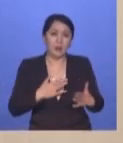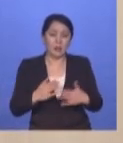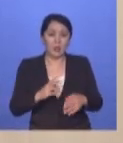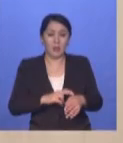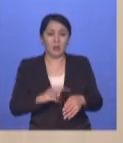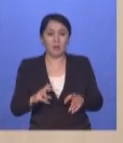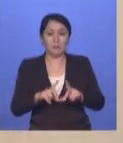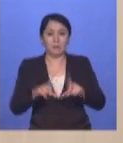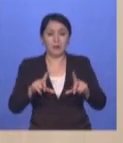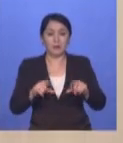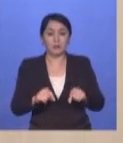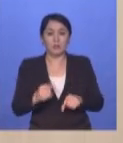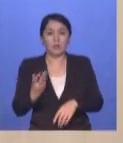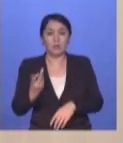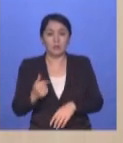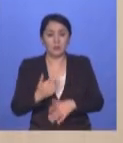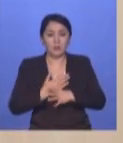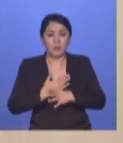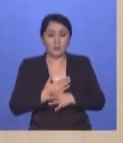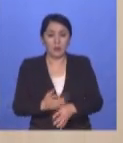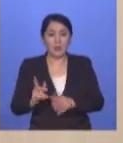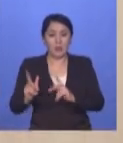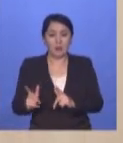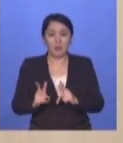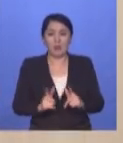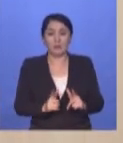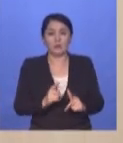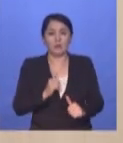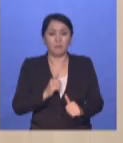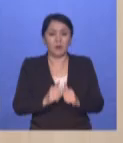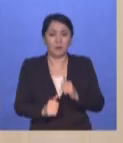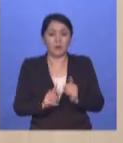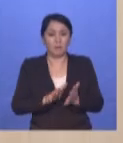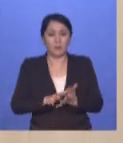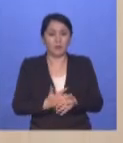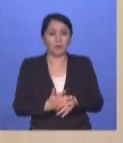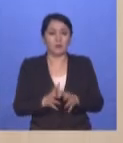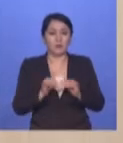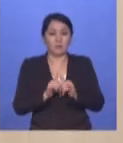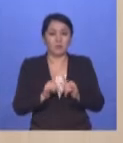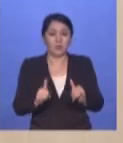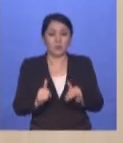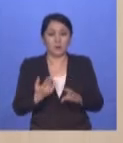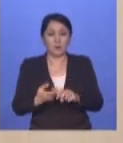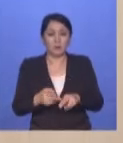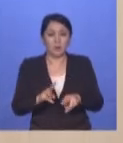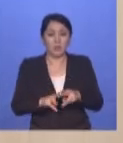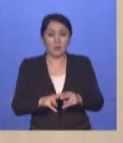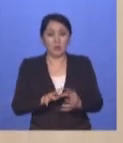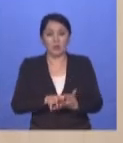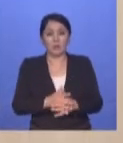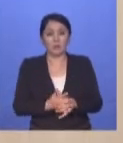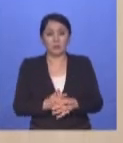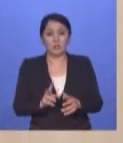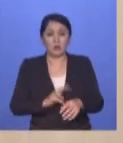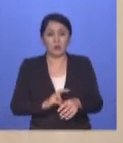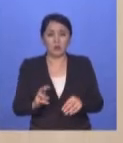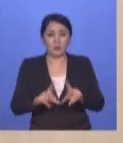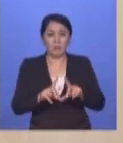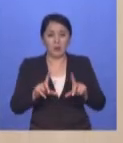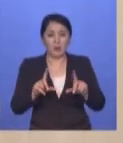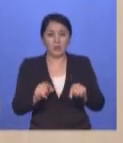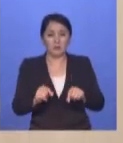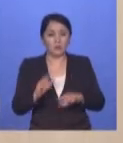Қазпошта барлық қаржылық қызметтерді қолдауға дайын. Осы қызметті әрбір елді мекенге де жеткіземіз. Өйткені әр елді мекенде тек Қазпошта бар.